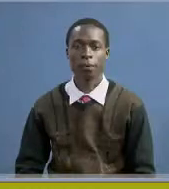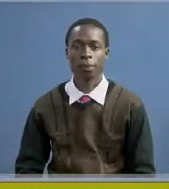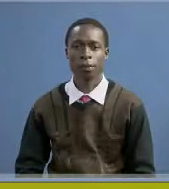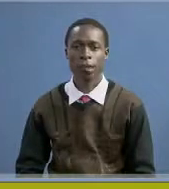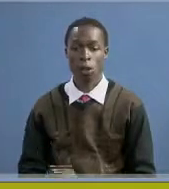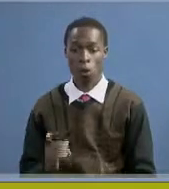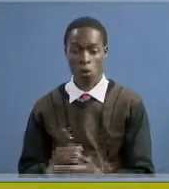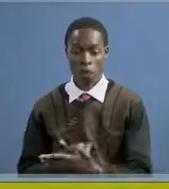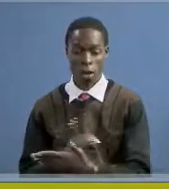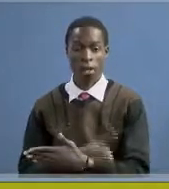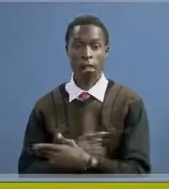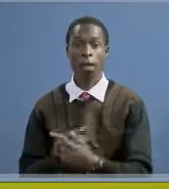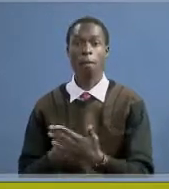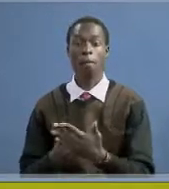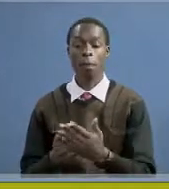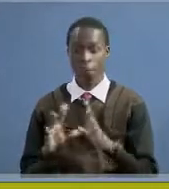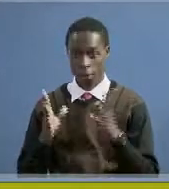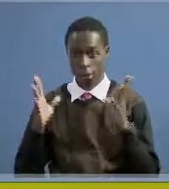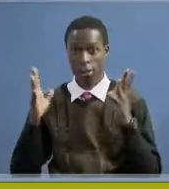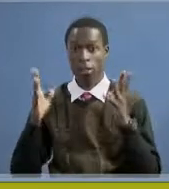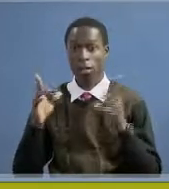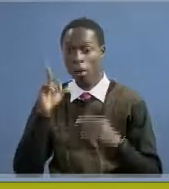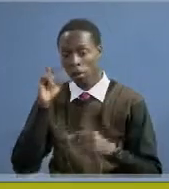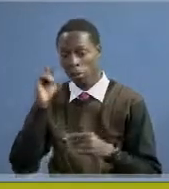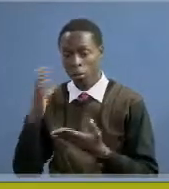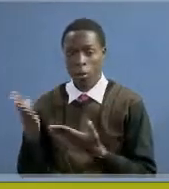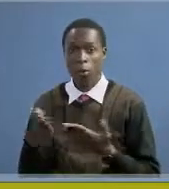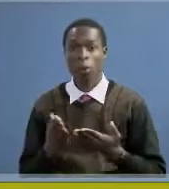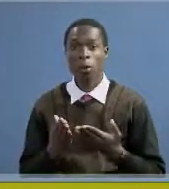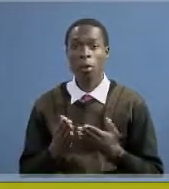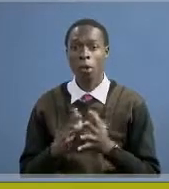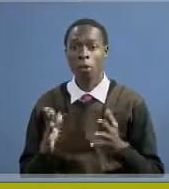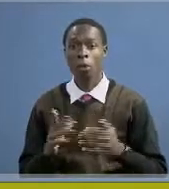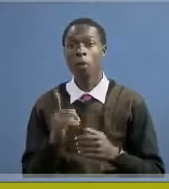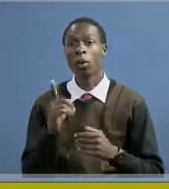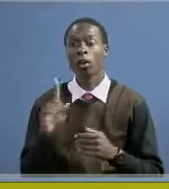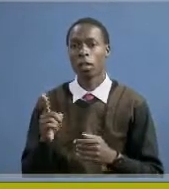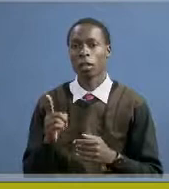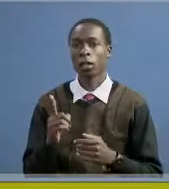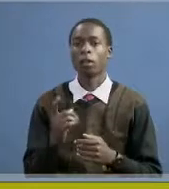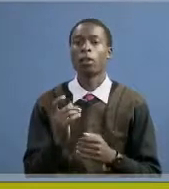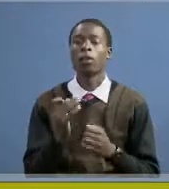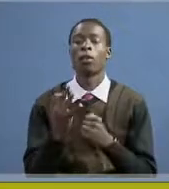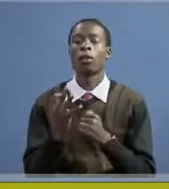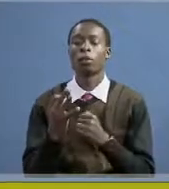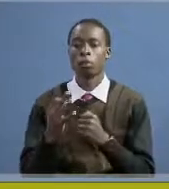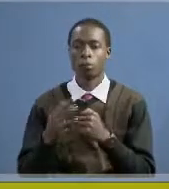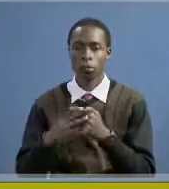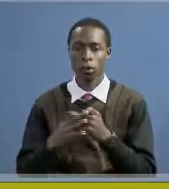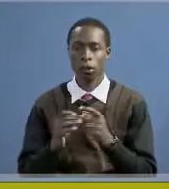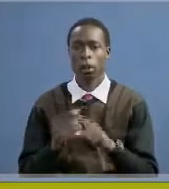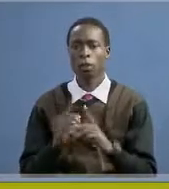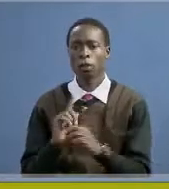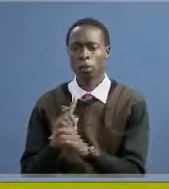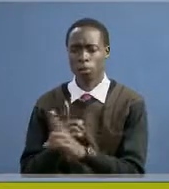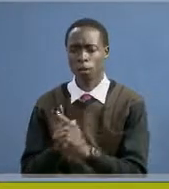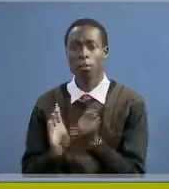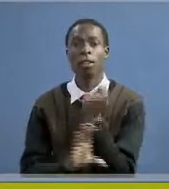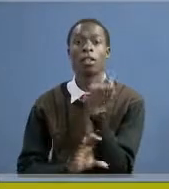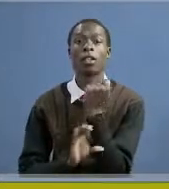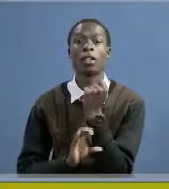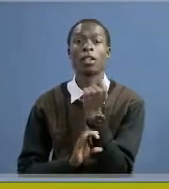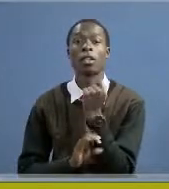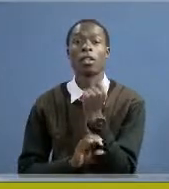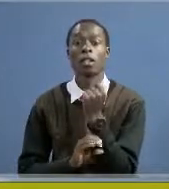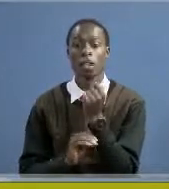Siku moja tu kabla ya Krismasi, kaunti ya Mombasa itakaribisha zaidi ya wageni 1,048 kutoka mataifa tofauti tofauti.